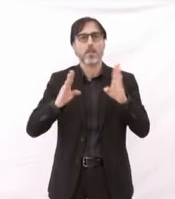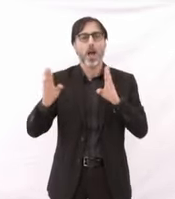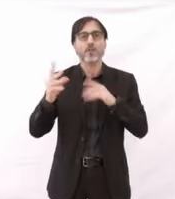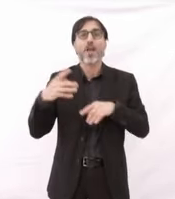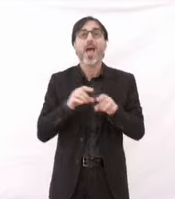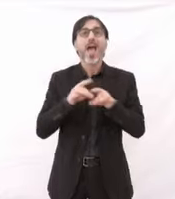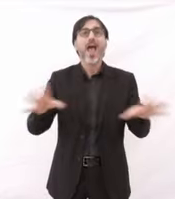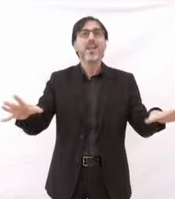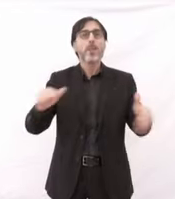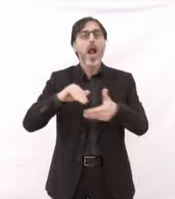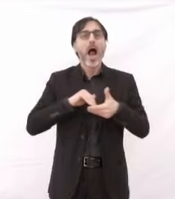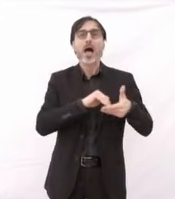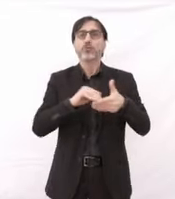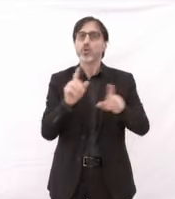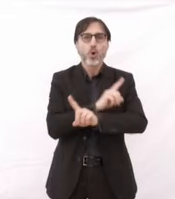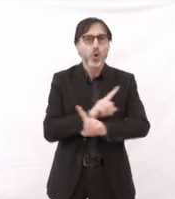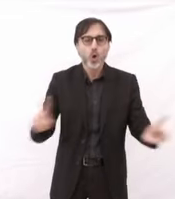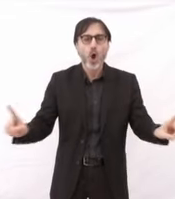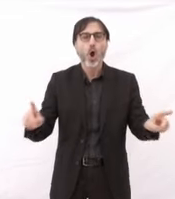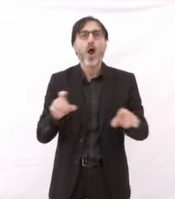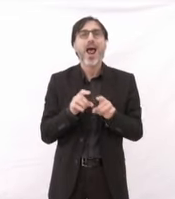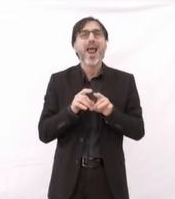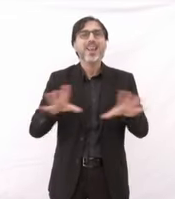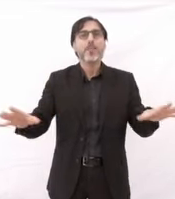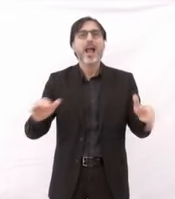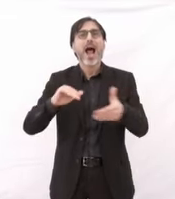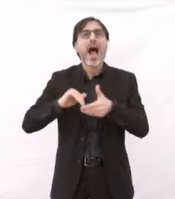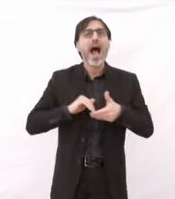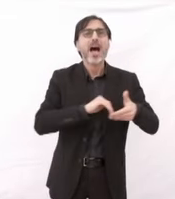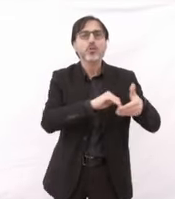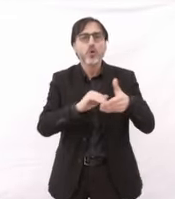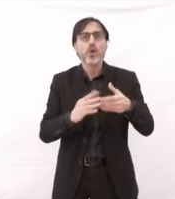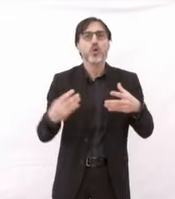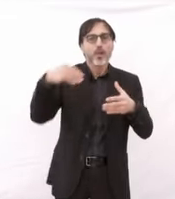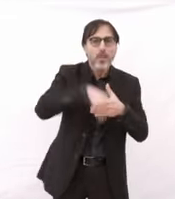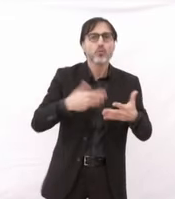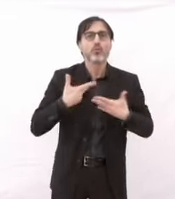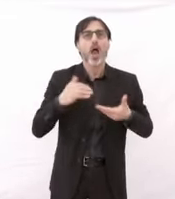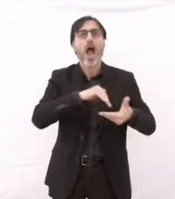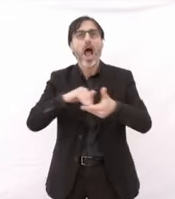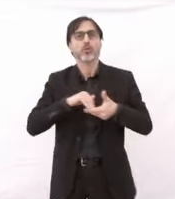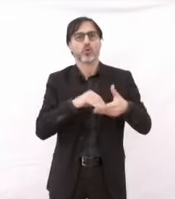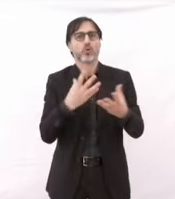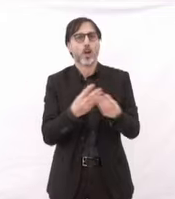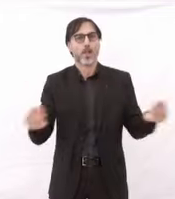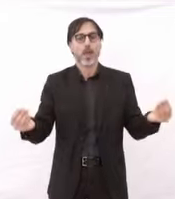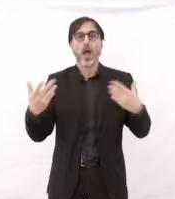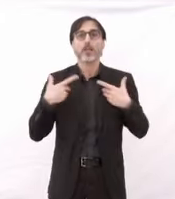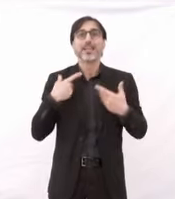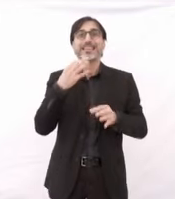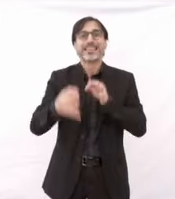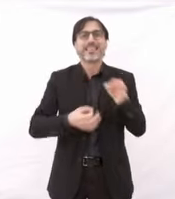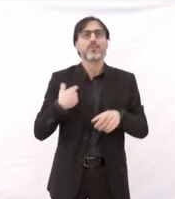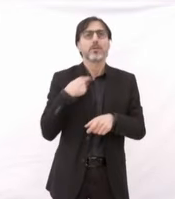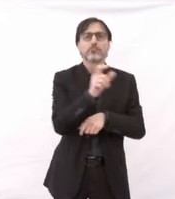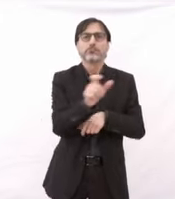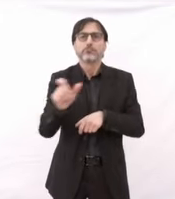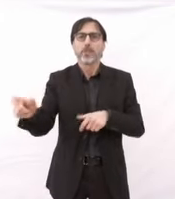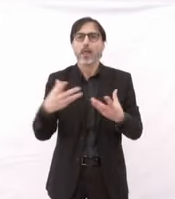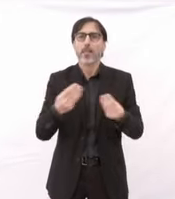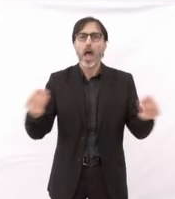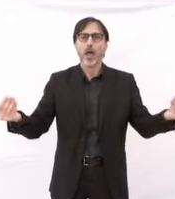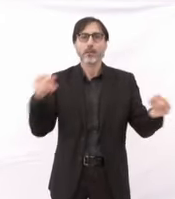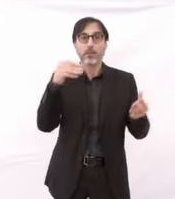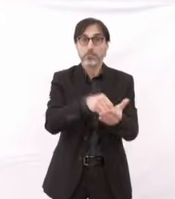è un'associazione, Libera è un'associazione di associazioni, quindi qui oggi ci sono tantissime sigle